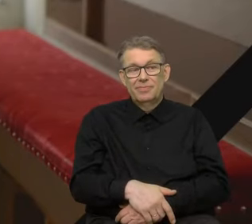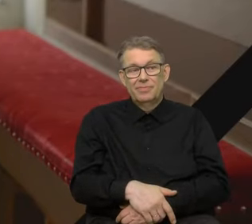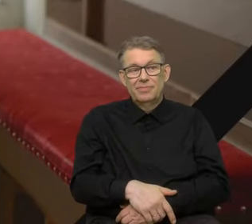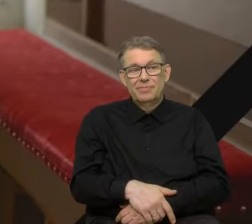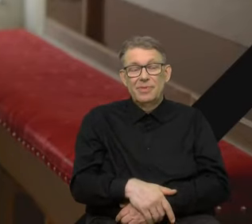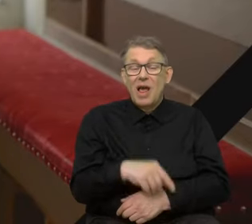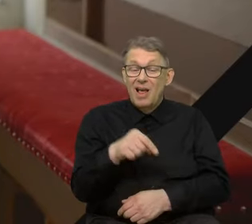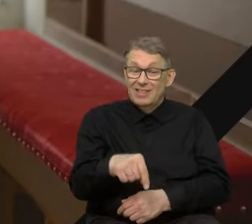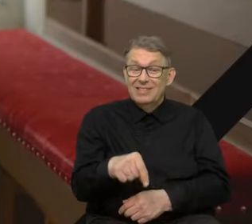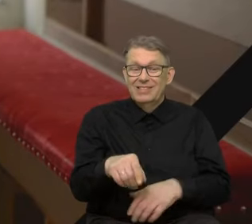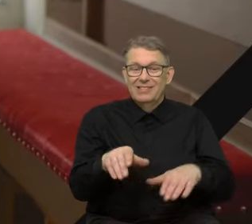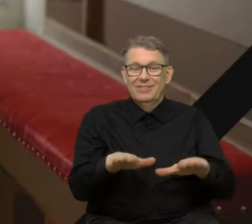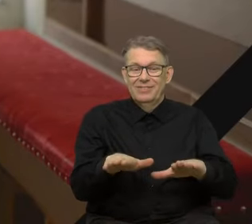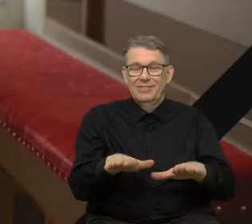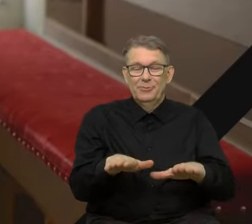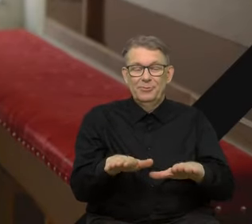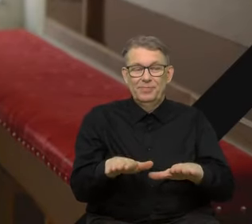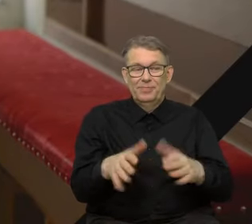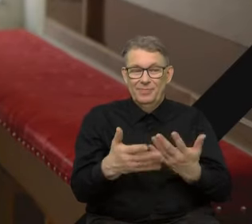Na tej ziemi